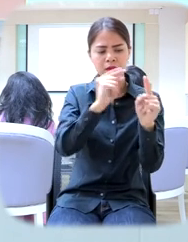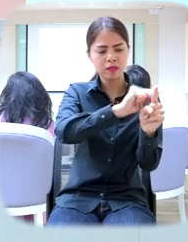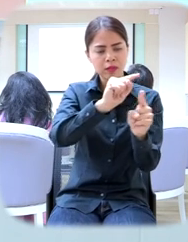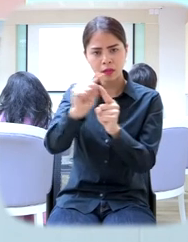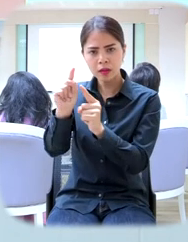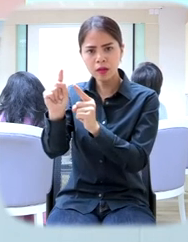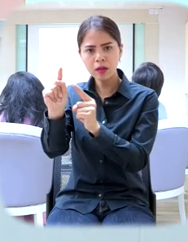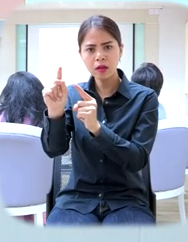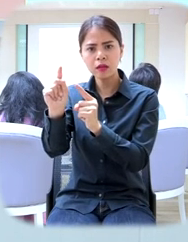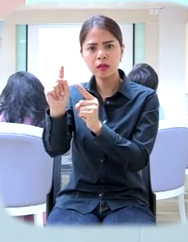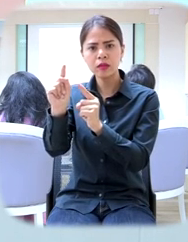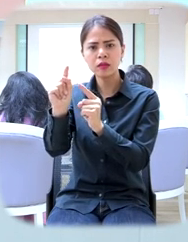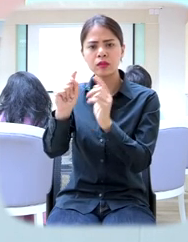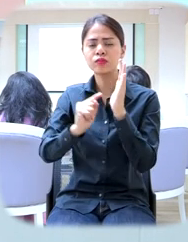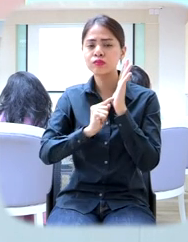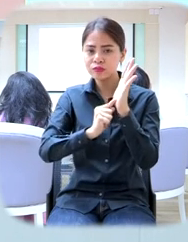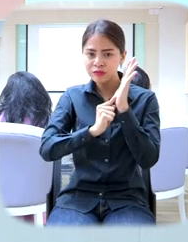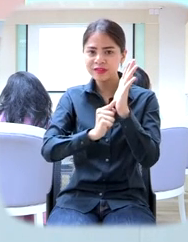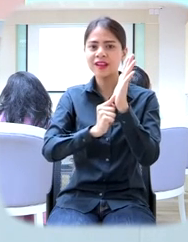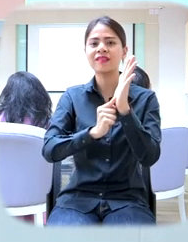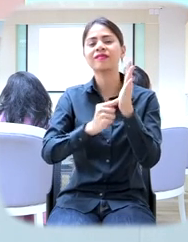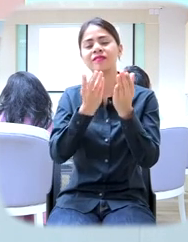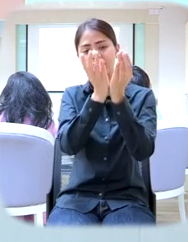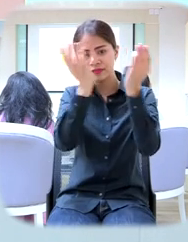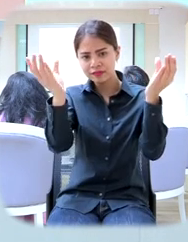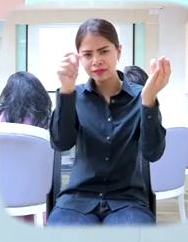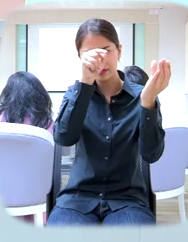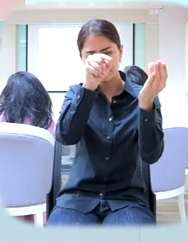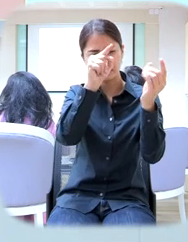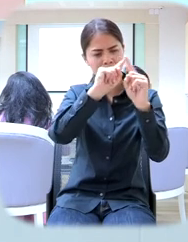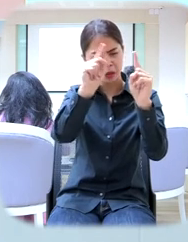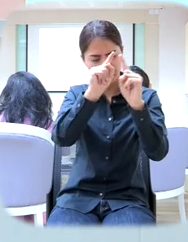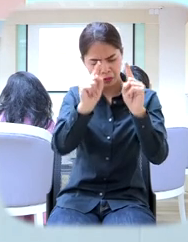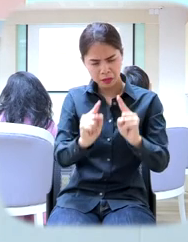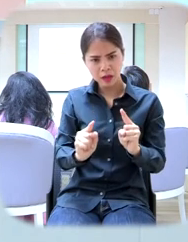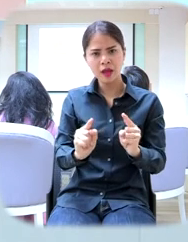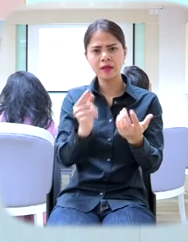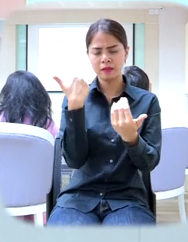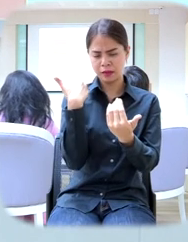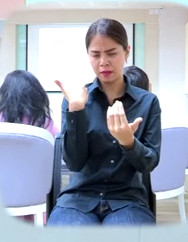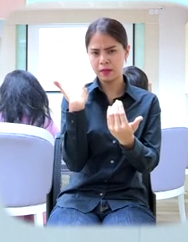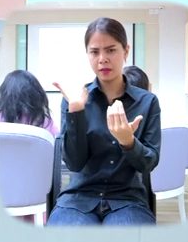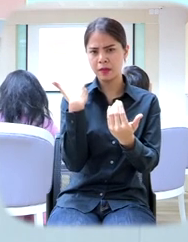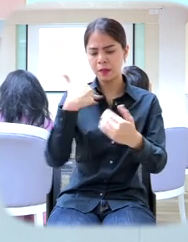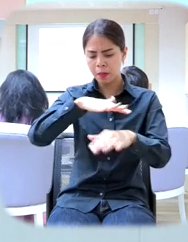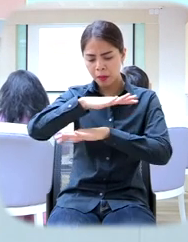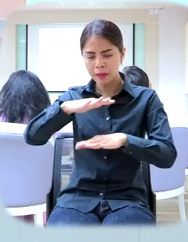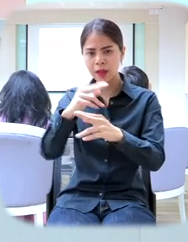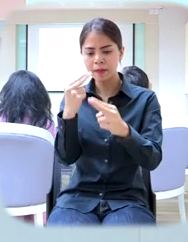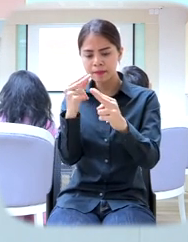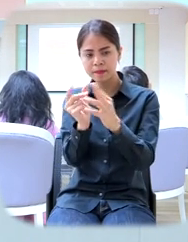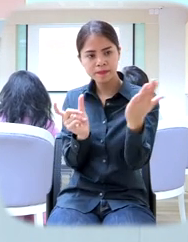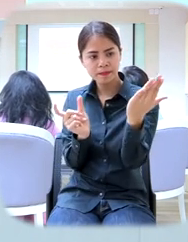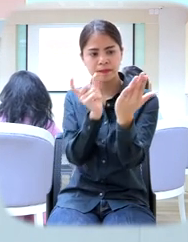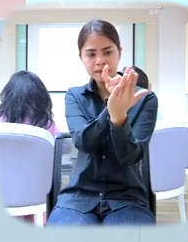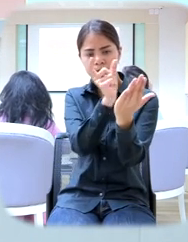ที่ท่านรจนาขึ้นไม่ว่าจะเป็นเวสสันตรทีปนีนะครับหรือจักรวาลทีปนีจะมีการอ้างอิงนะครับ reference แล้วก็โค้ดน